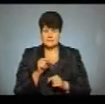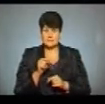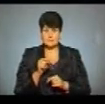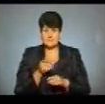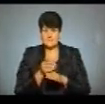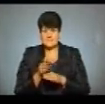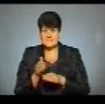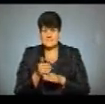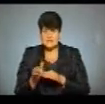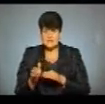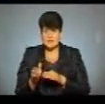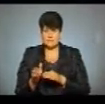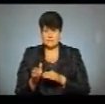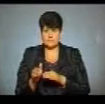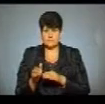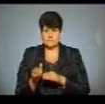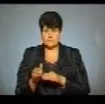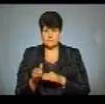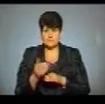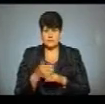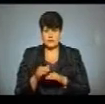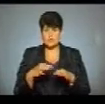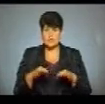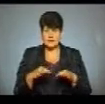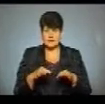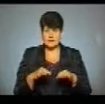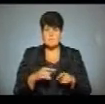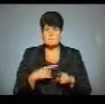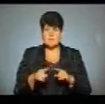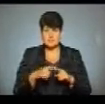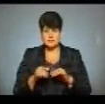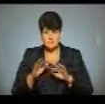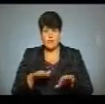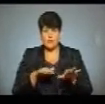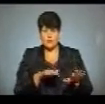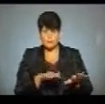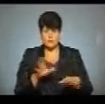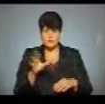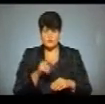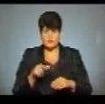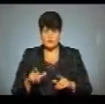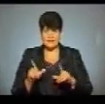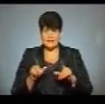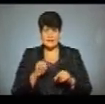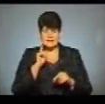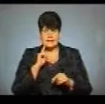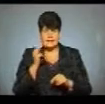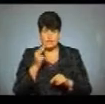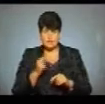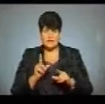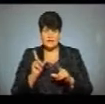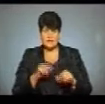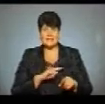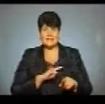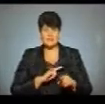відсікав частину транспорту і пришвидшував потік. Бо всі люди, які їхали на зелений колір, вони їхали досить